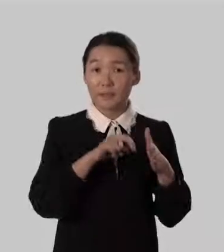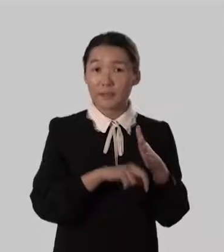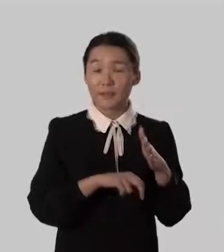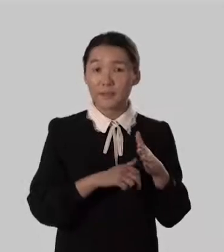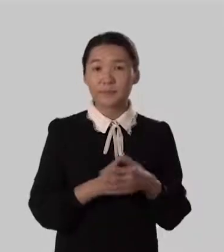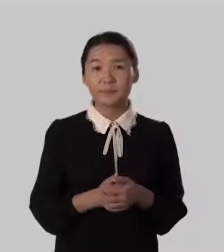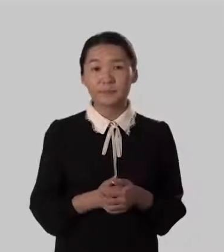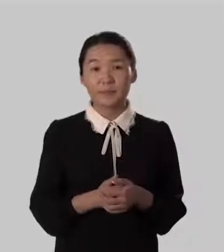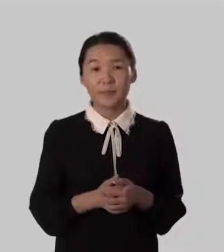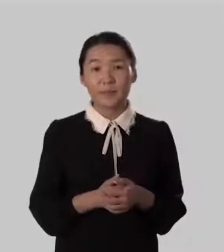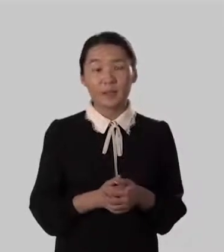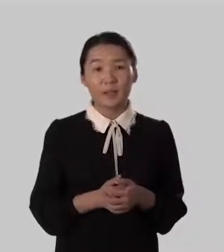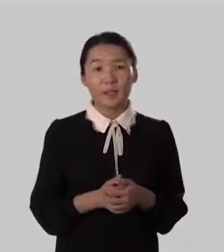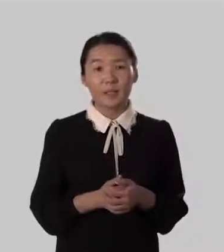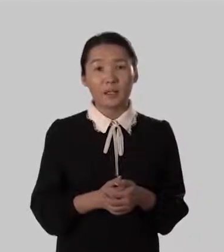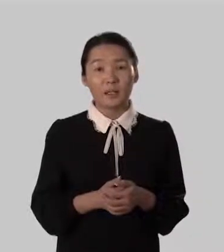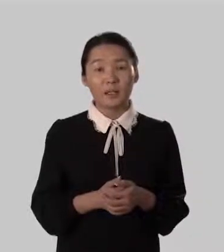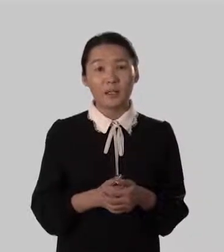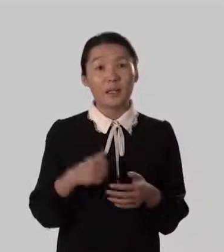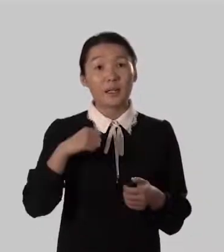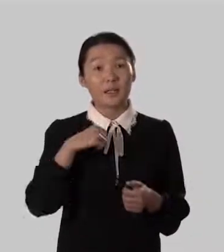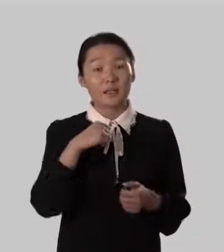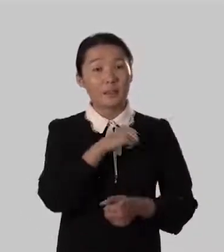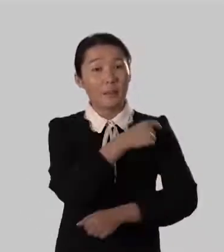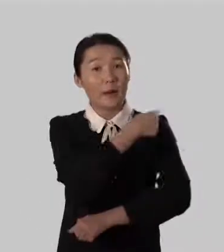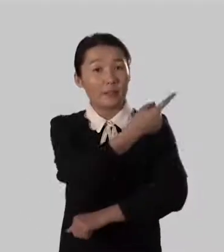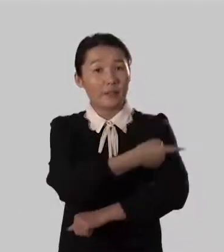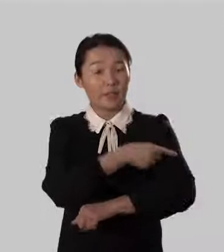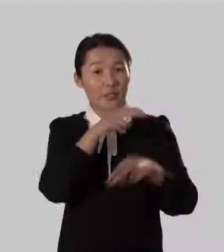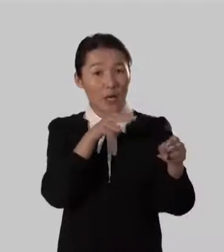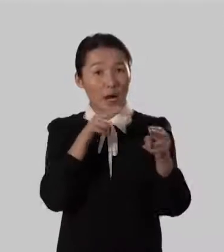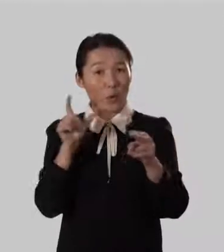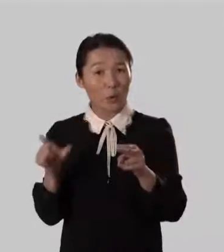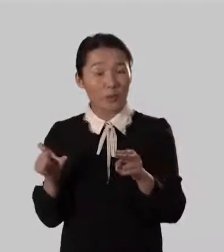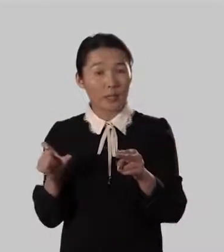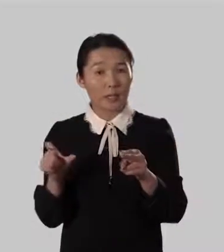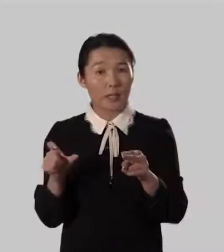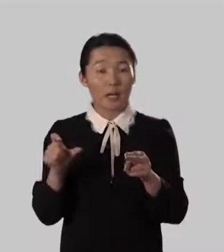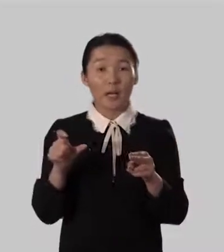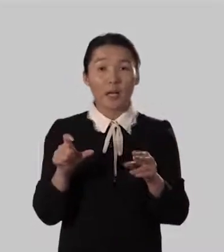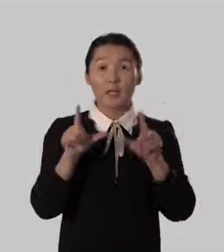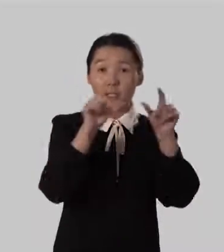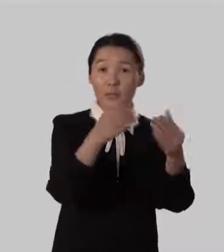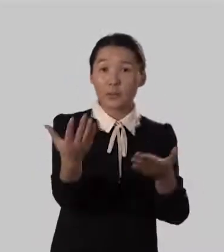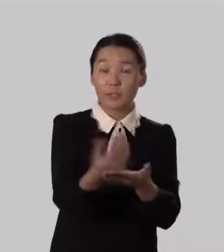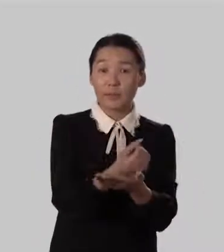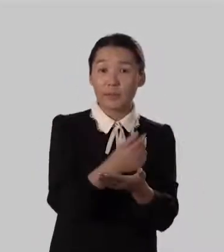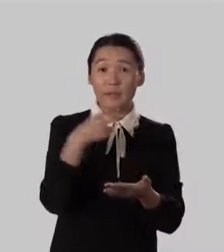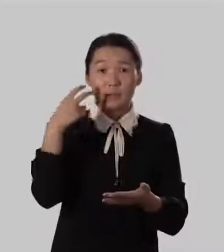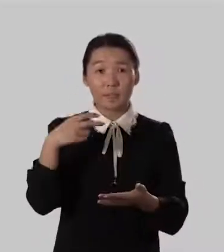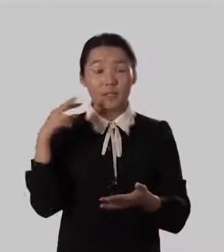проверьте самоотверженные охотники еду добывают змеиный яд в пустынной песке